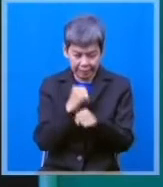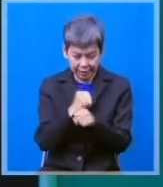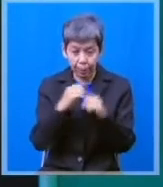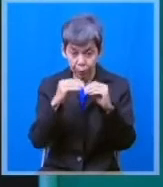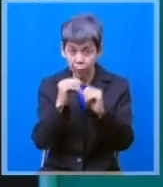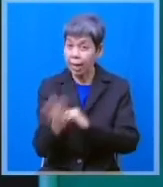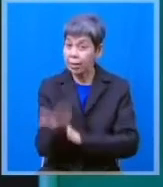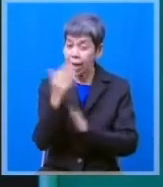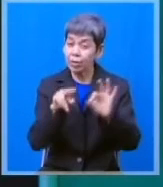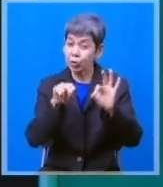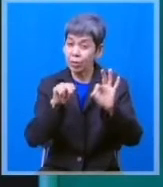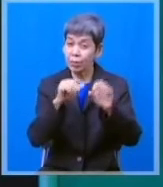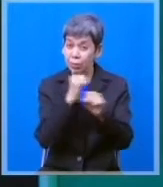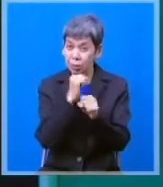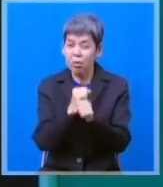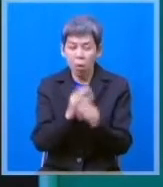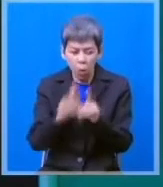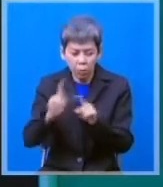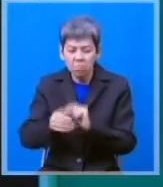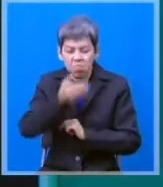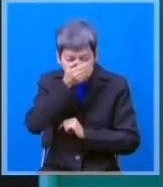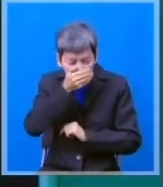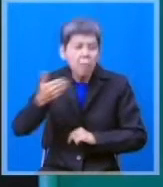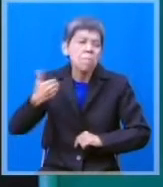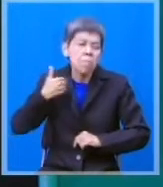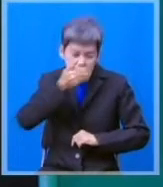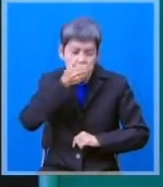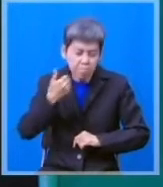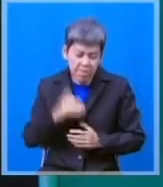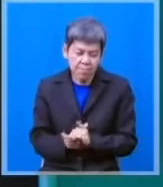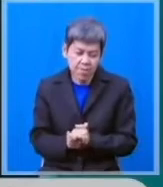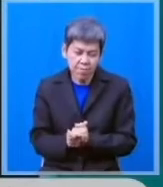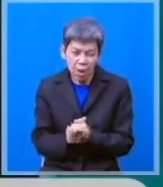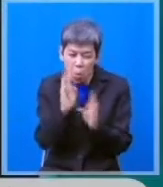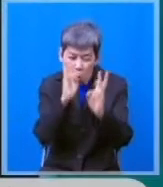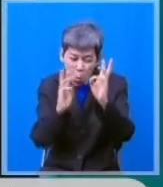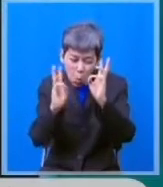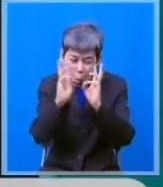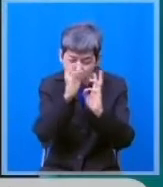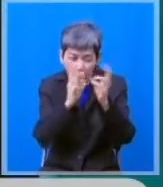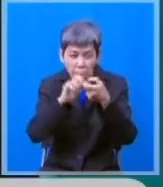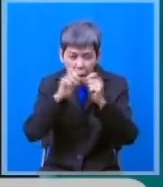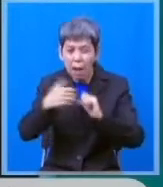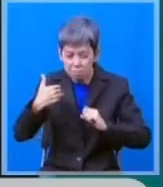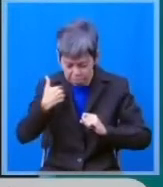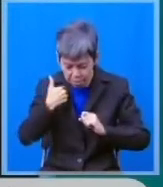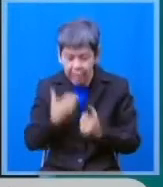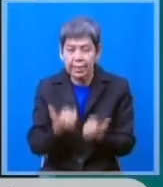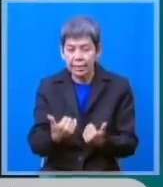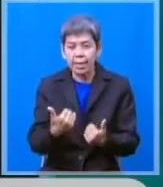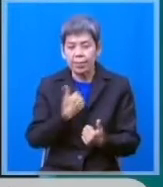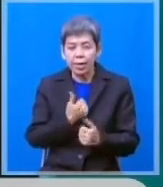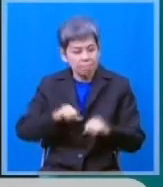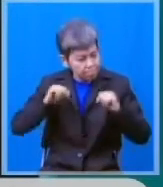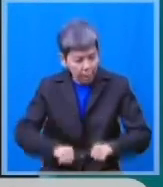กันตั้งแต่ 9:30 นหลายท่านก็ยังใส่อยู่เหมือนเด ิ ม ยังใส่อยู่นะ ใช่ค่ะ เรื่องฝุ่นนี้ยังคงเป็นปัญหาอยู่อีกหนึ่งเรื่องวันนี้เนี่ยมีการลง